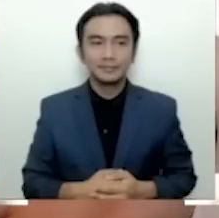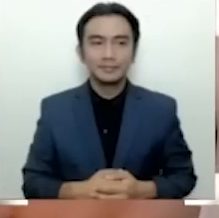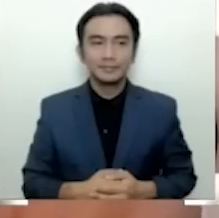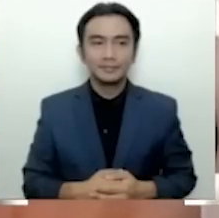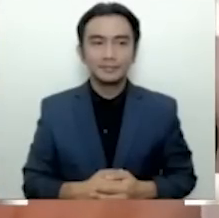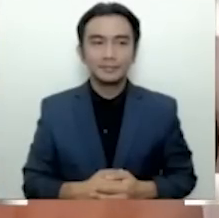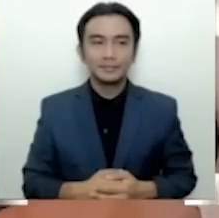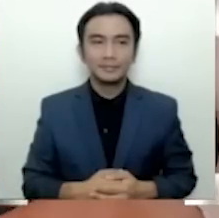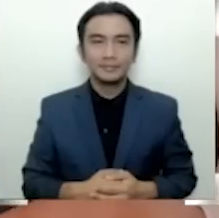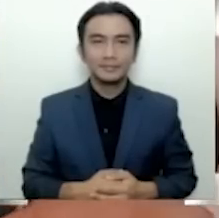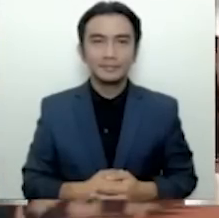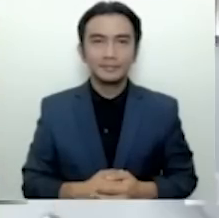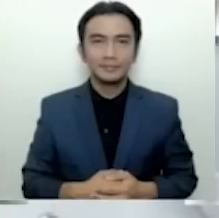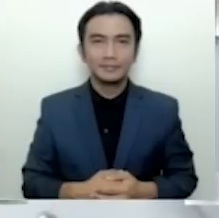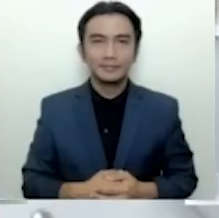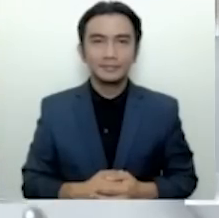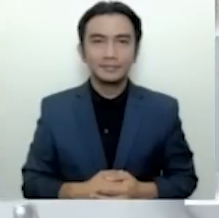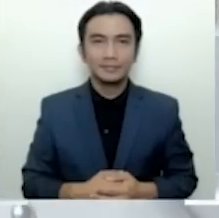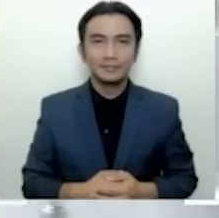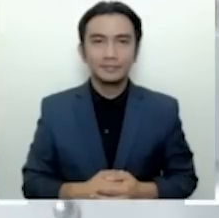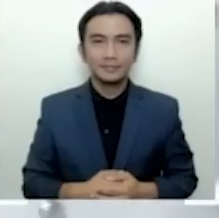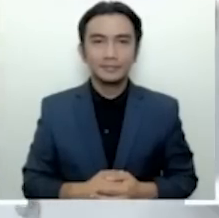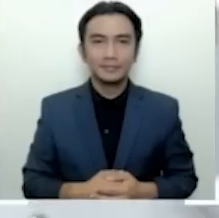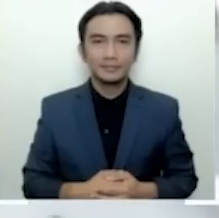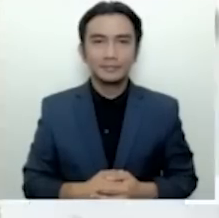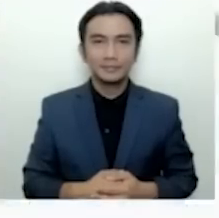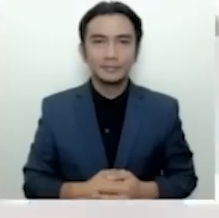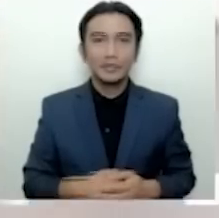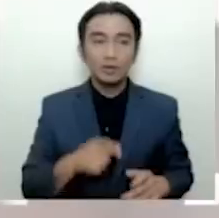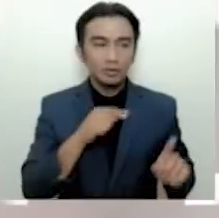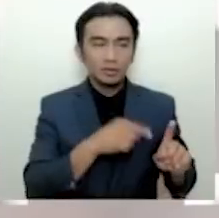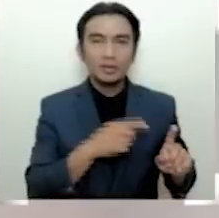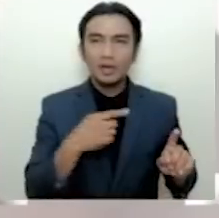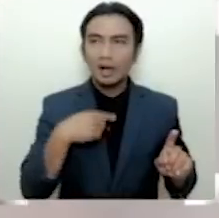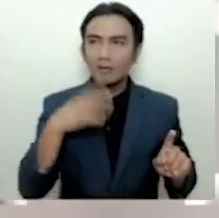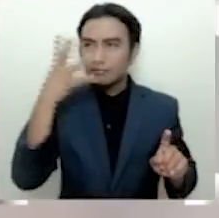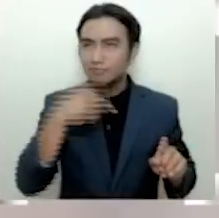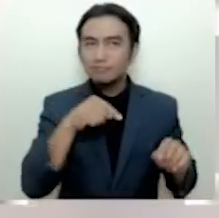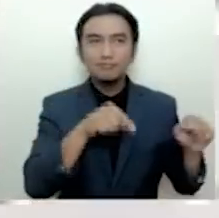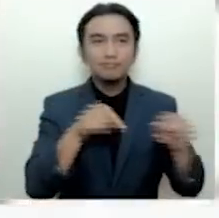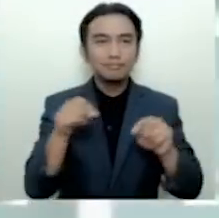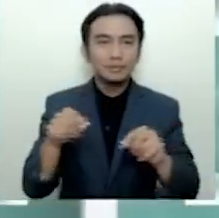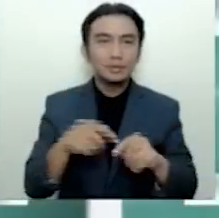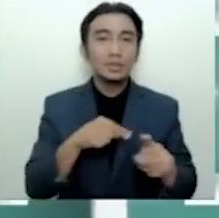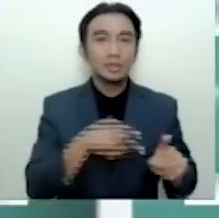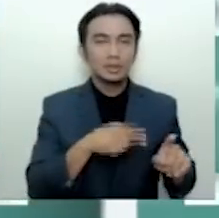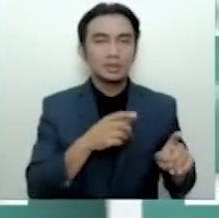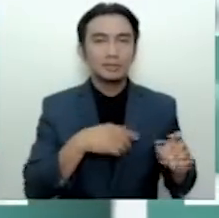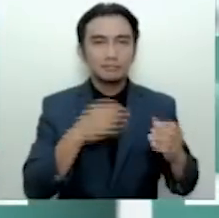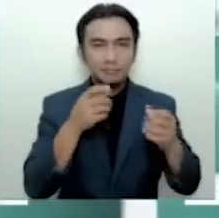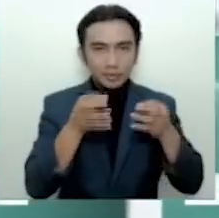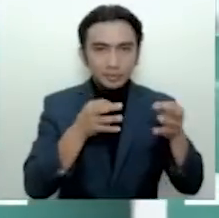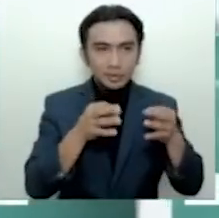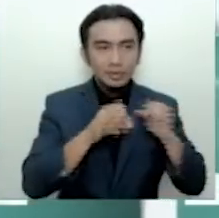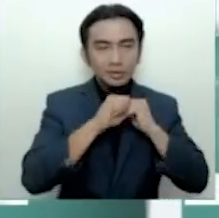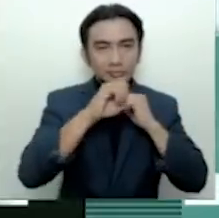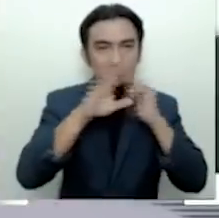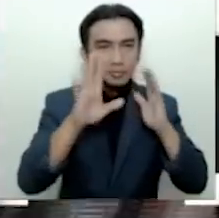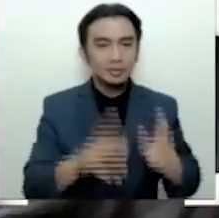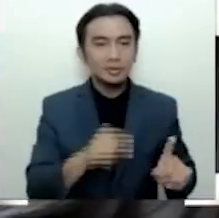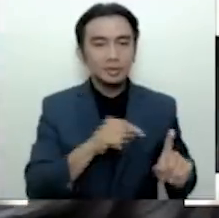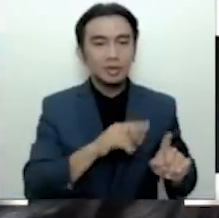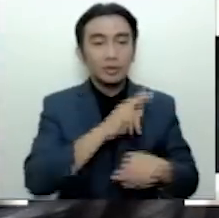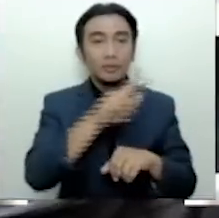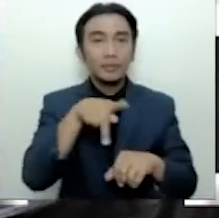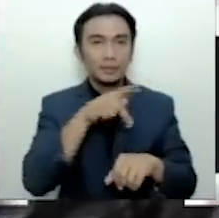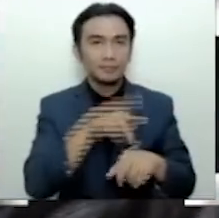It's got honestly a bit of everything. Ganyan dinescribe ni Global Tourism Ambassador Vanessa Hudgens ang kanyang homeland na Pilipinas.